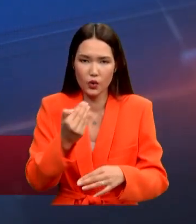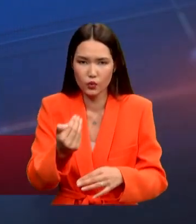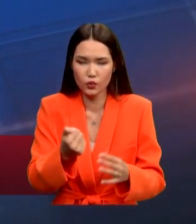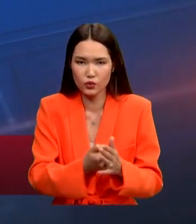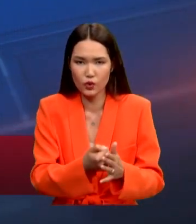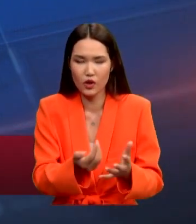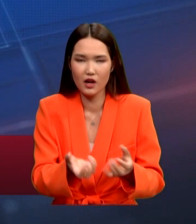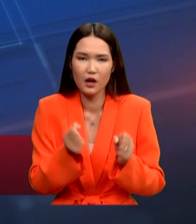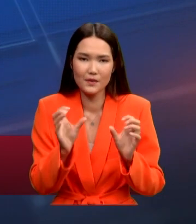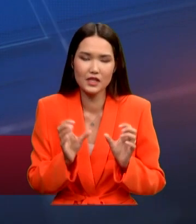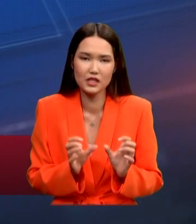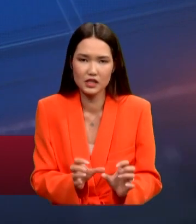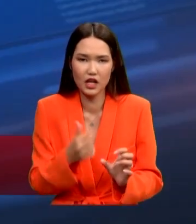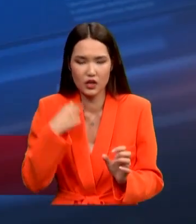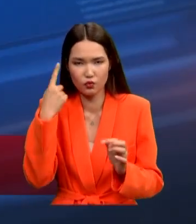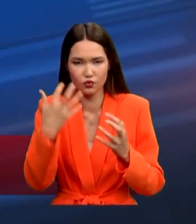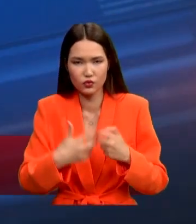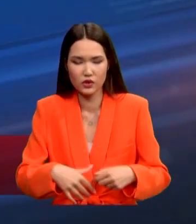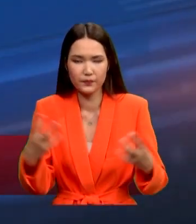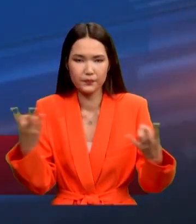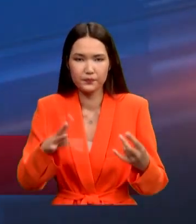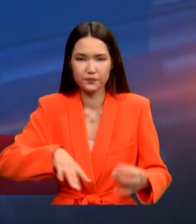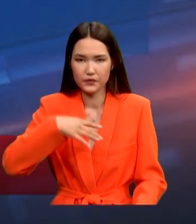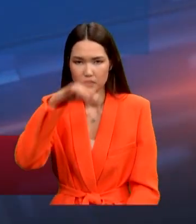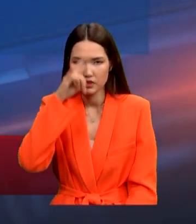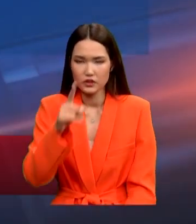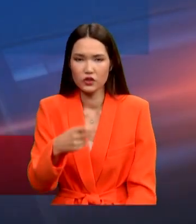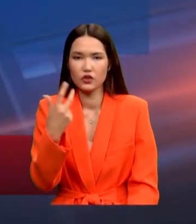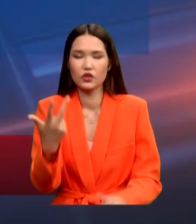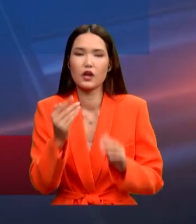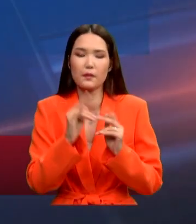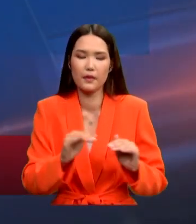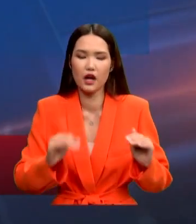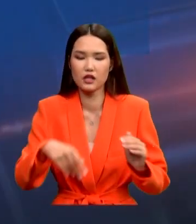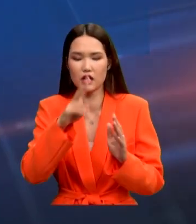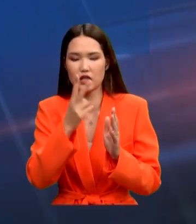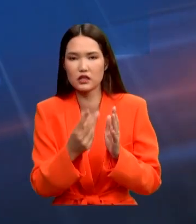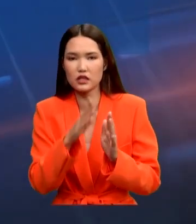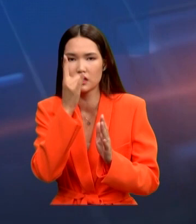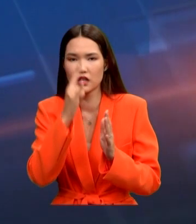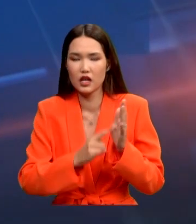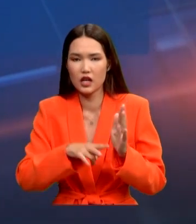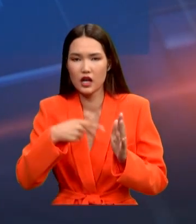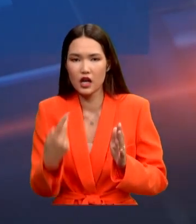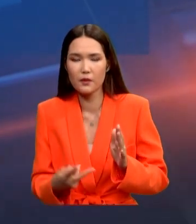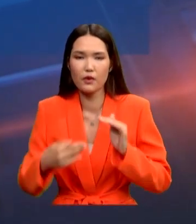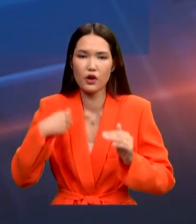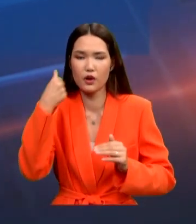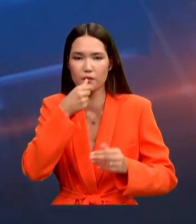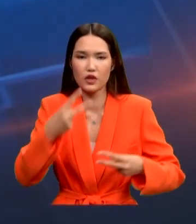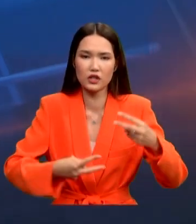заңды қабылдағанмен жөн деп ойлаймыз. Биыл Қазақстанда 103 бала терезеден құлаған. Бұл өткен 2 жылмен салыстырғанда төмен.